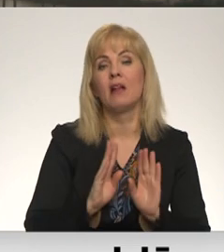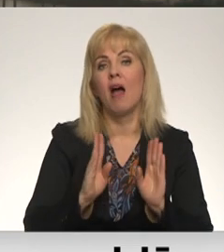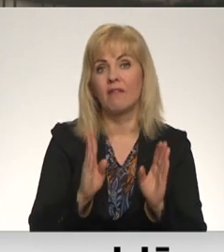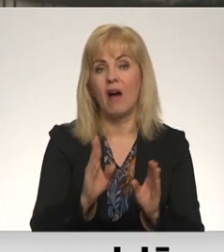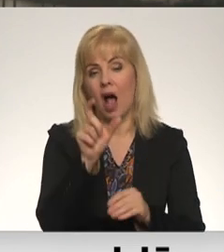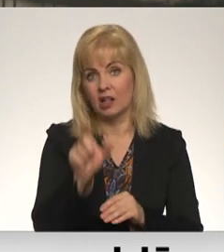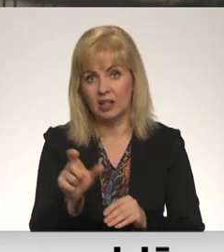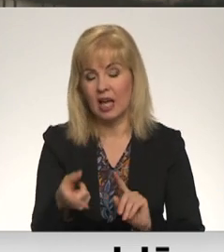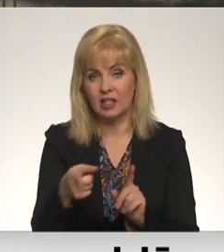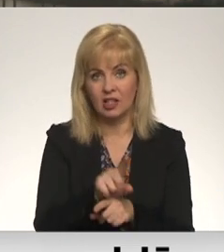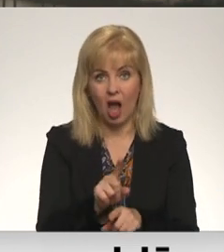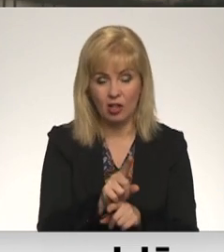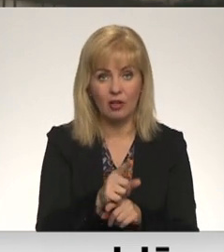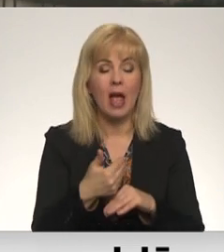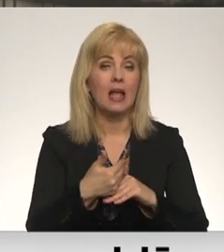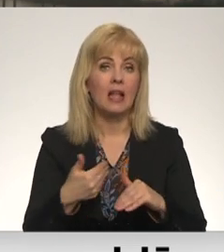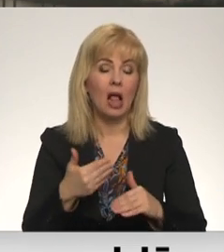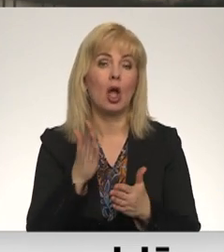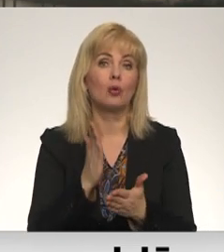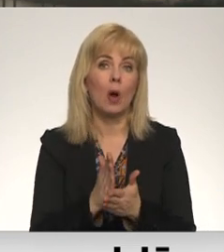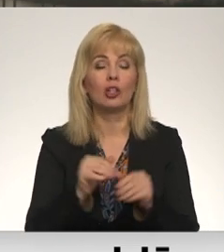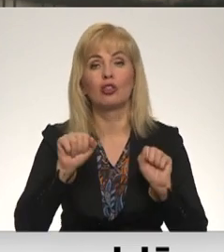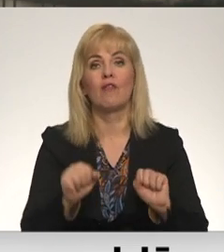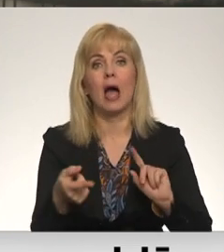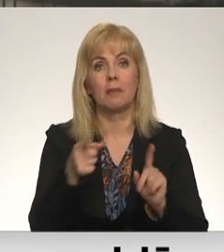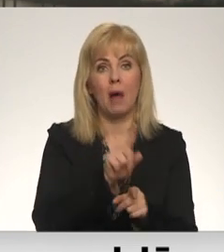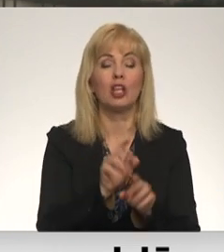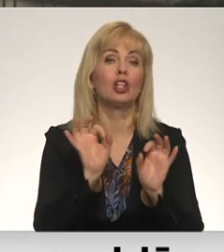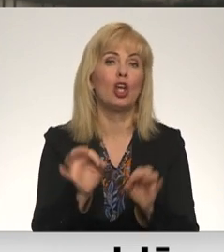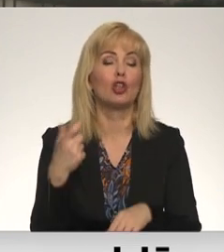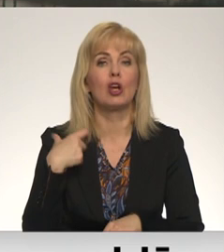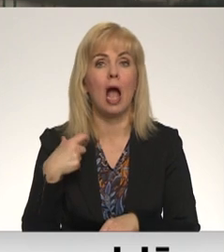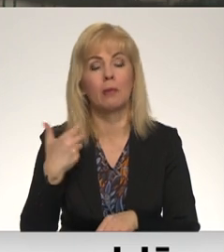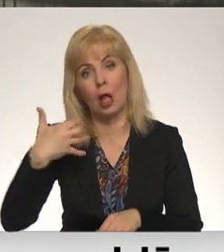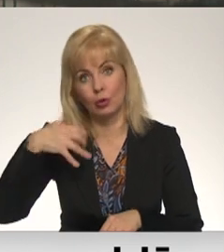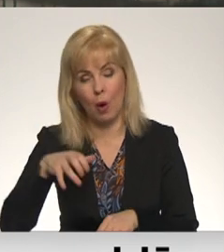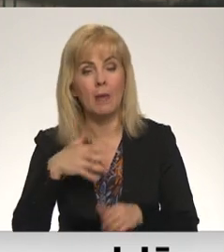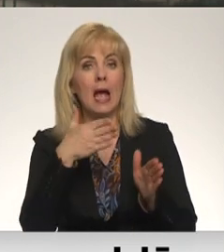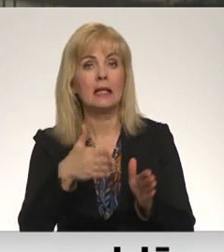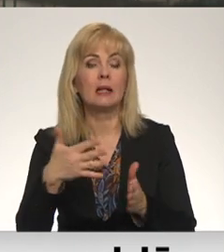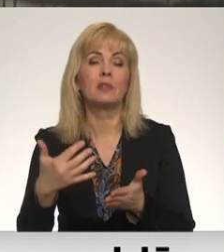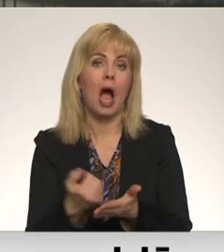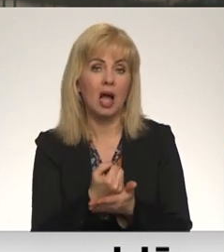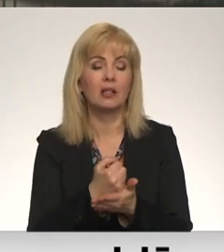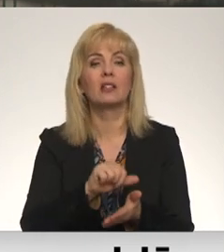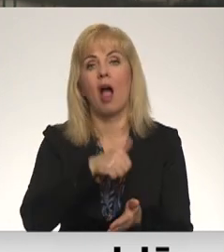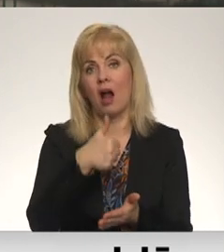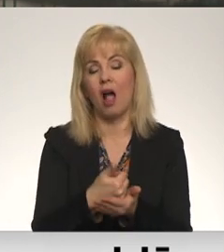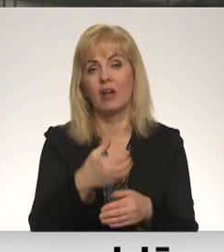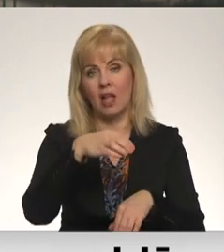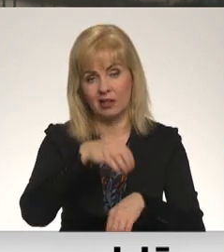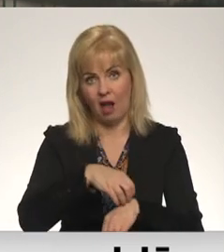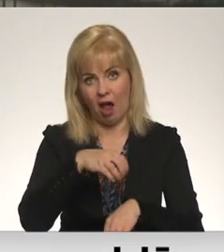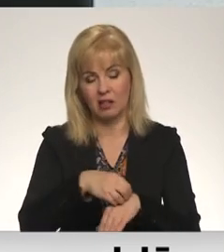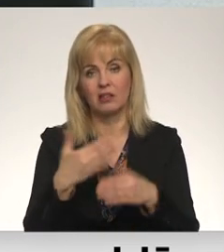un tās neilgi notikušas pēc varas maiņas Jēkabpils domē. Nu pats slimnīcai atrasts galvenais ārsts Georgijs Moisejevs.